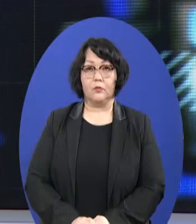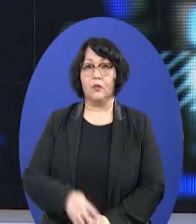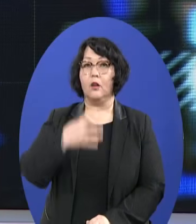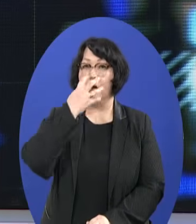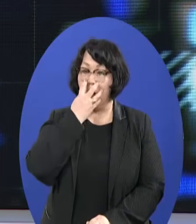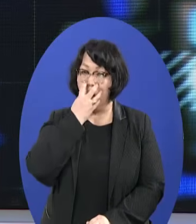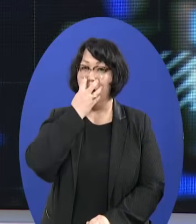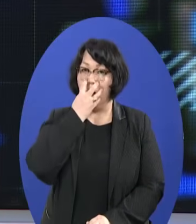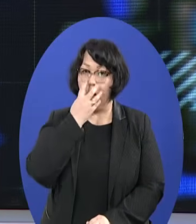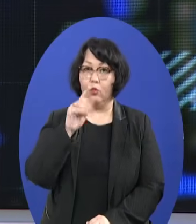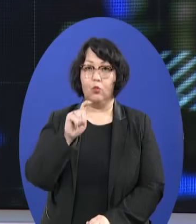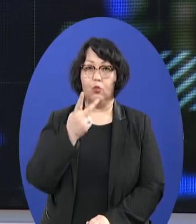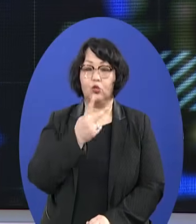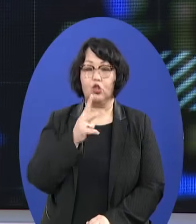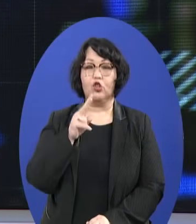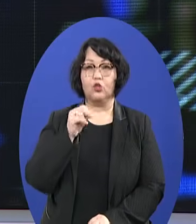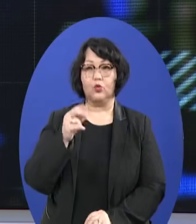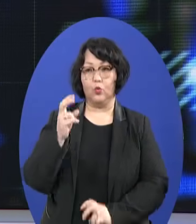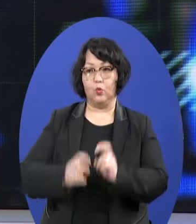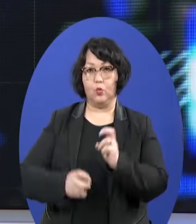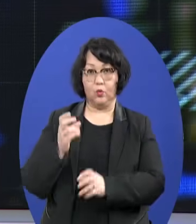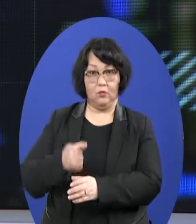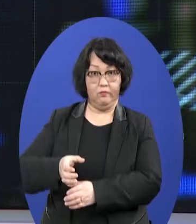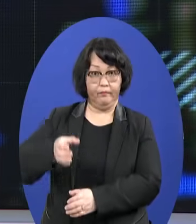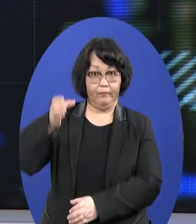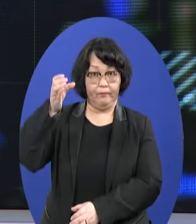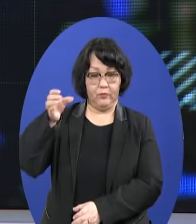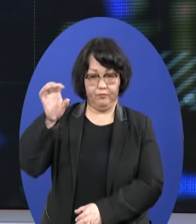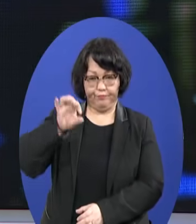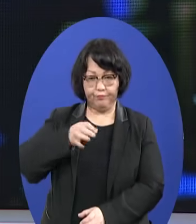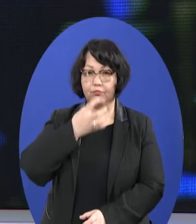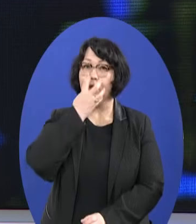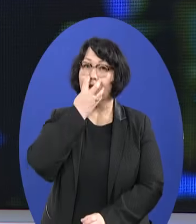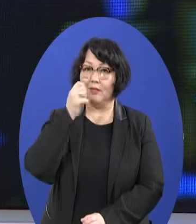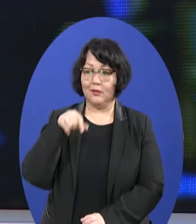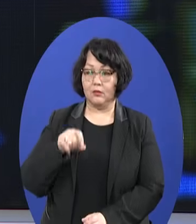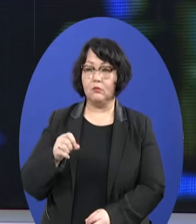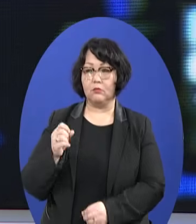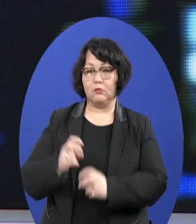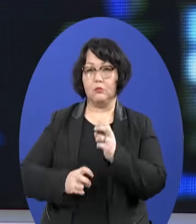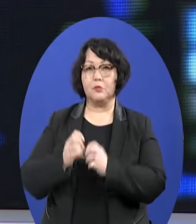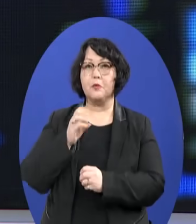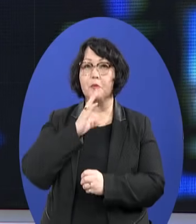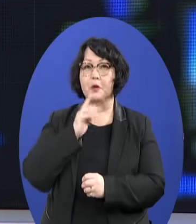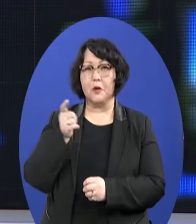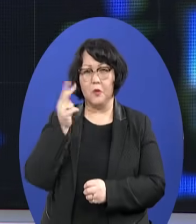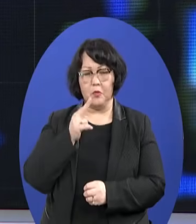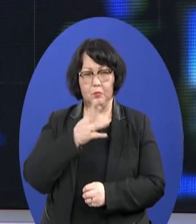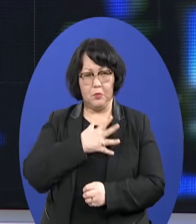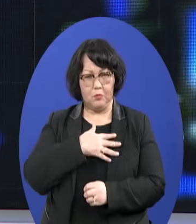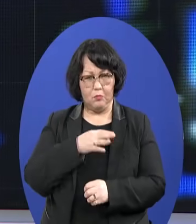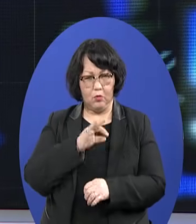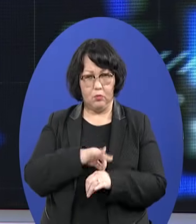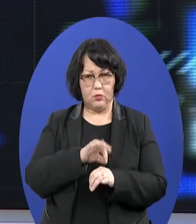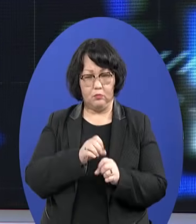Хүчилдвэрчин үйлдвэрийн туршилт эхлэнэ гэсэн мэдээллийг бид өнөөдөр тодрууллаа. Хүнд өвчтнүүдийн тоо нэмэгдэхин хэрээр халдвар өвчин судлын үндэсний төвийн хүчилдвэрчин хэрэгцээ